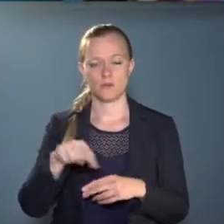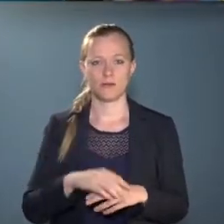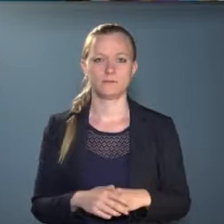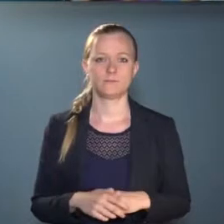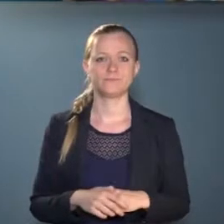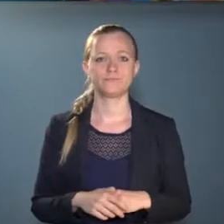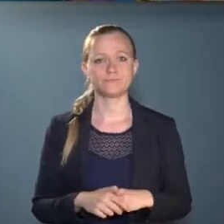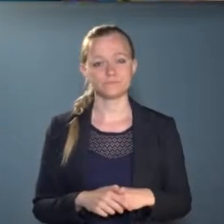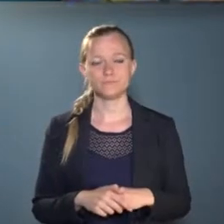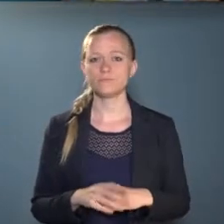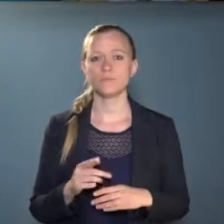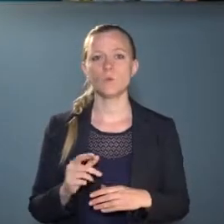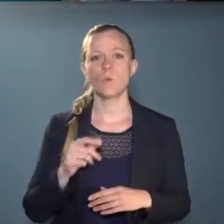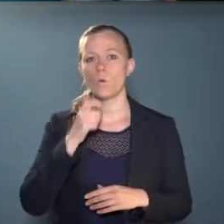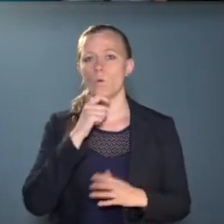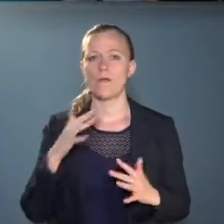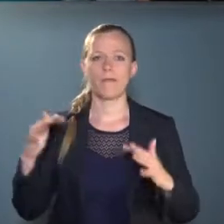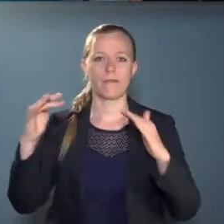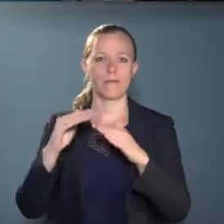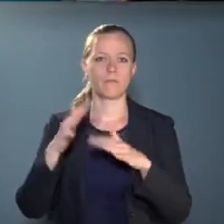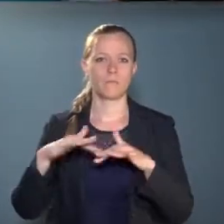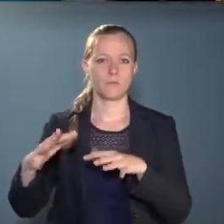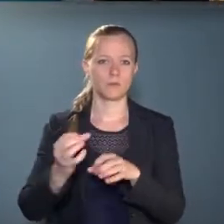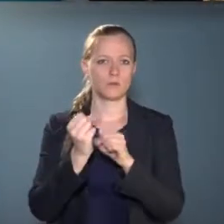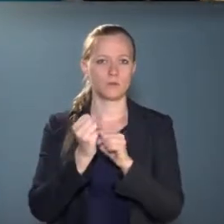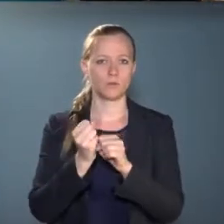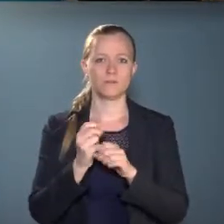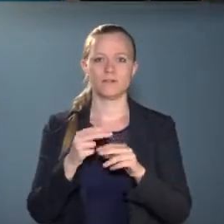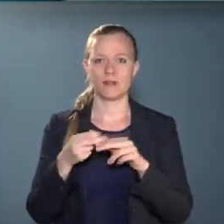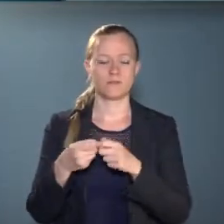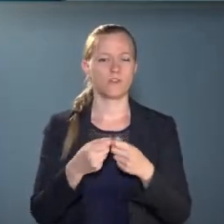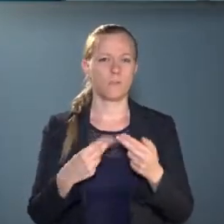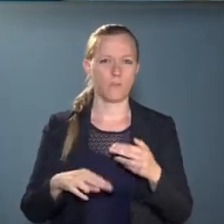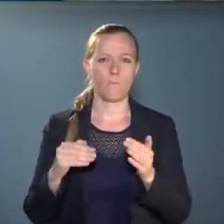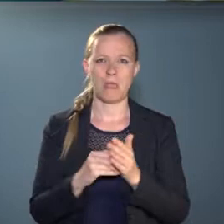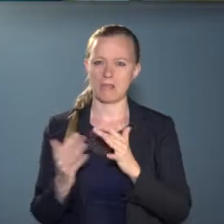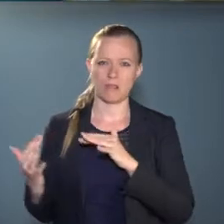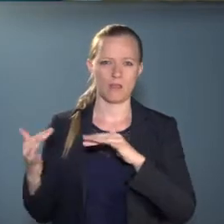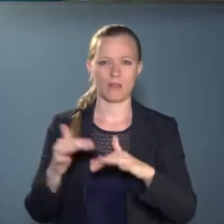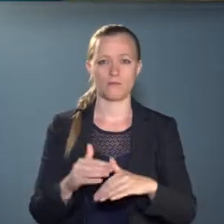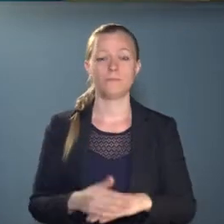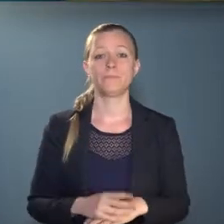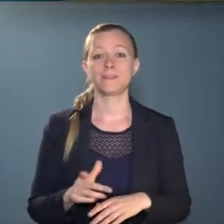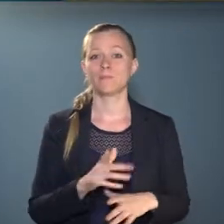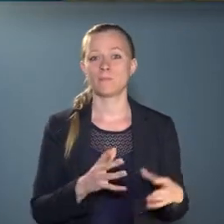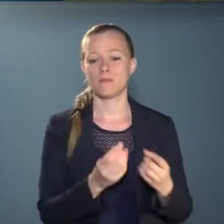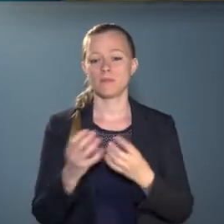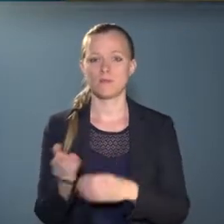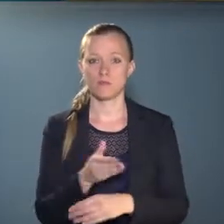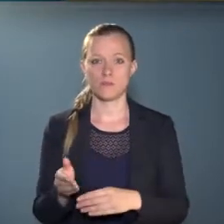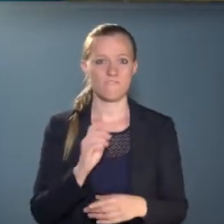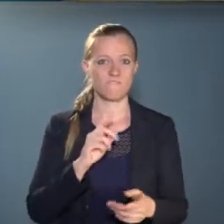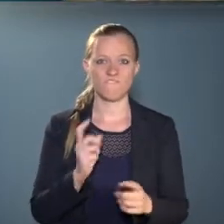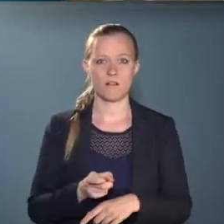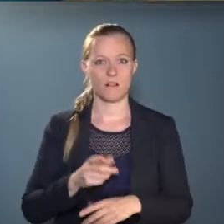Az Óhegyparkban tartott kőbányai rendezvényre több ezren voltak kíváncsiak. Két mentés között villámlátogatást